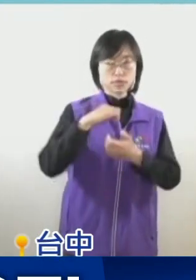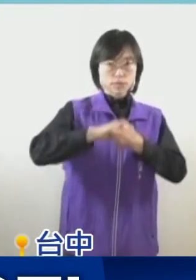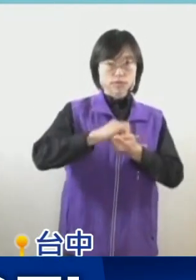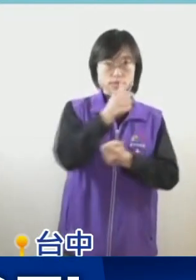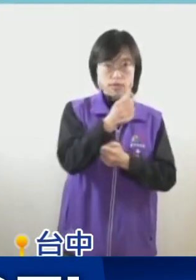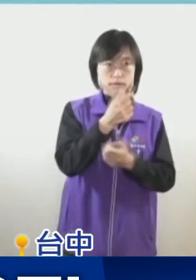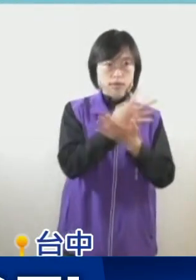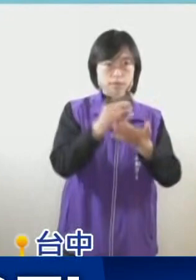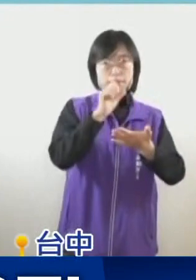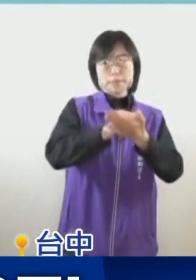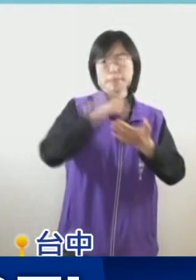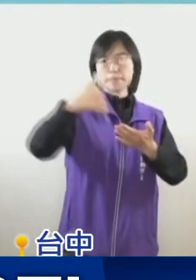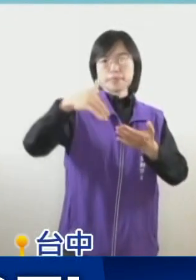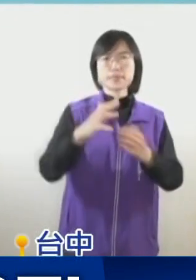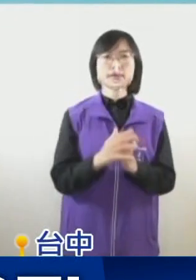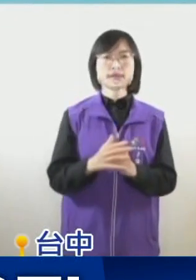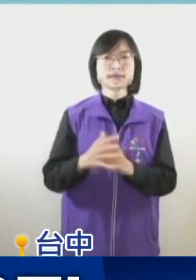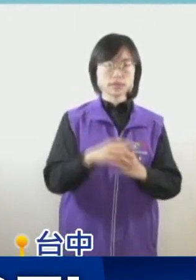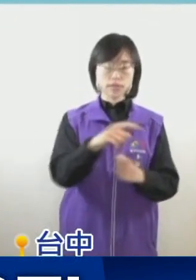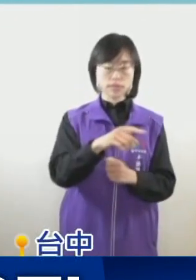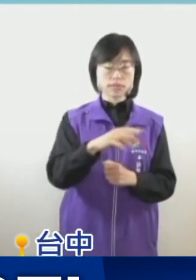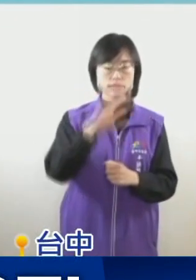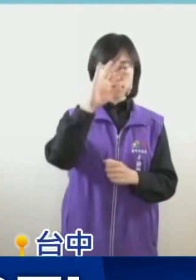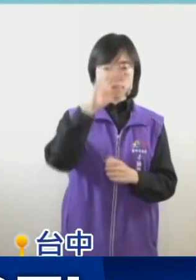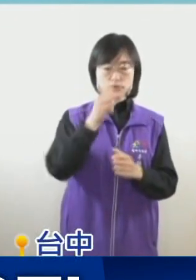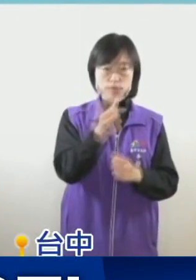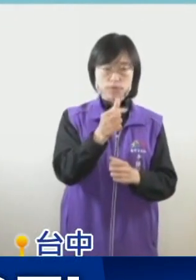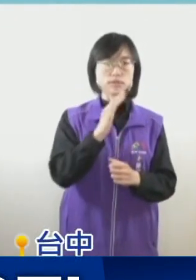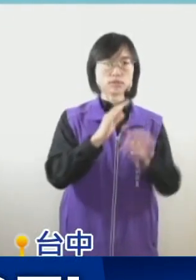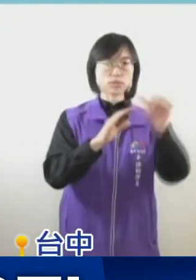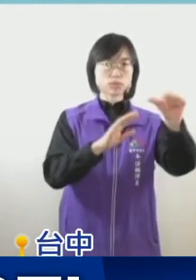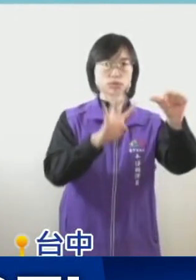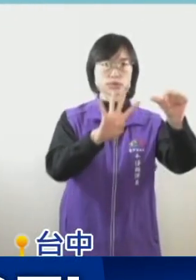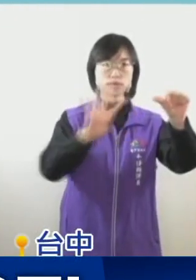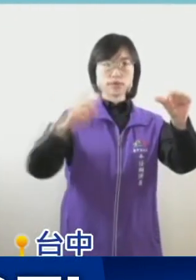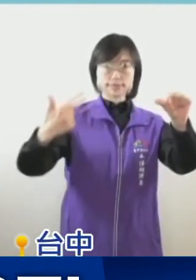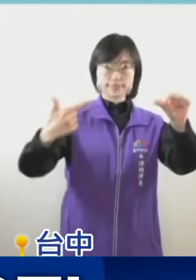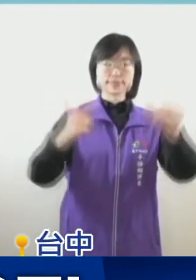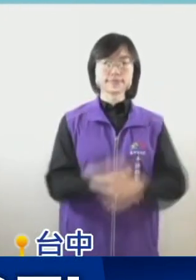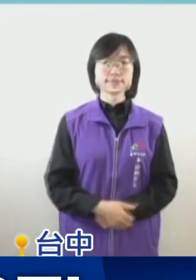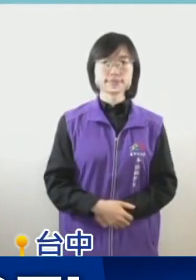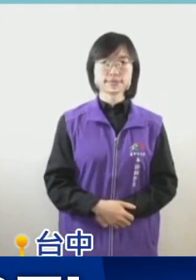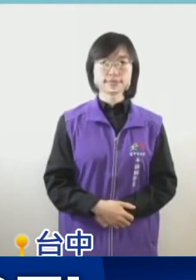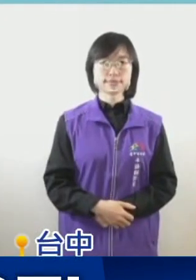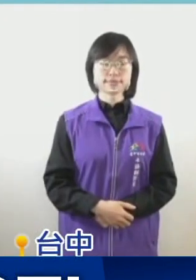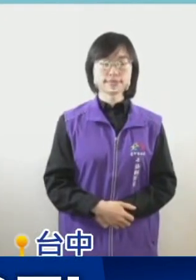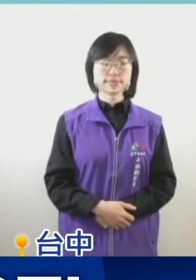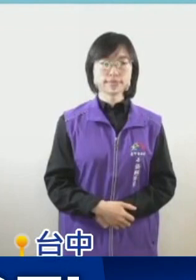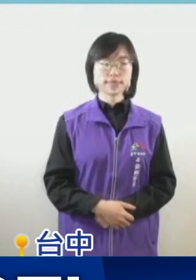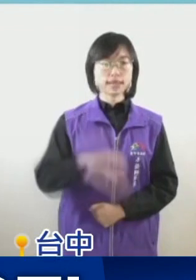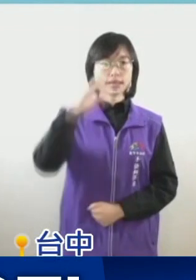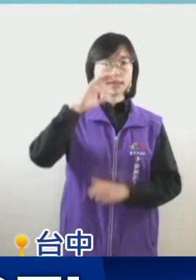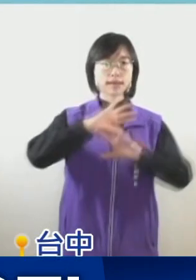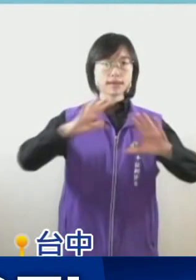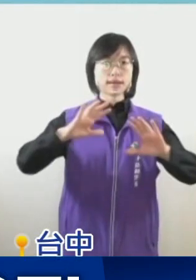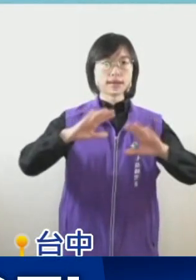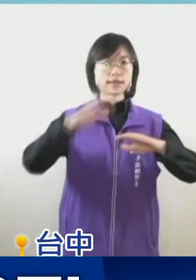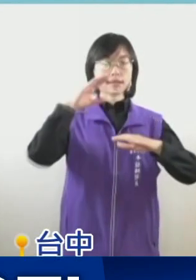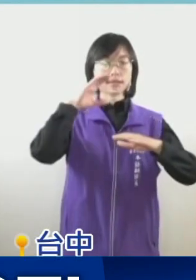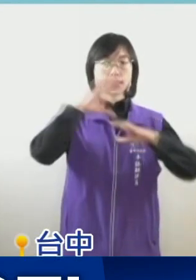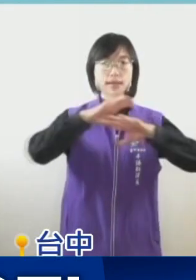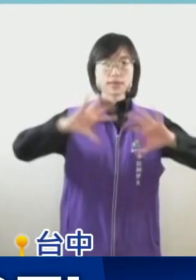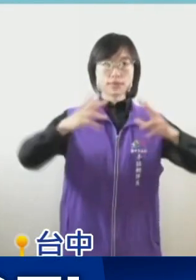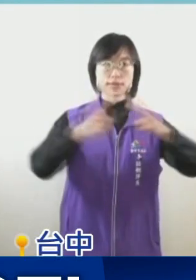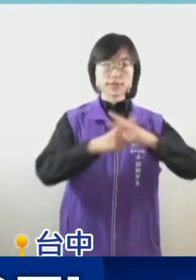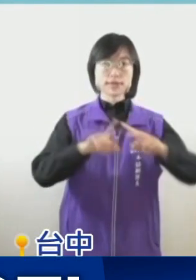到他的号码哈、哦，中央还没有给号码。好，那我们到这边来看哈、哦，那这边有一个泰安国小的老师，